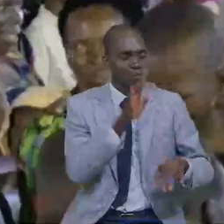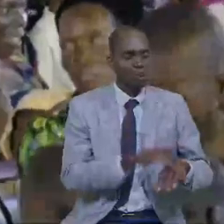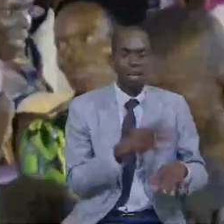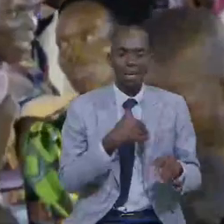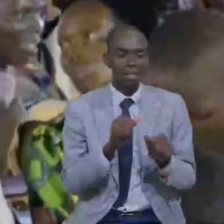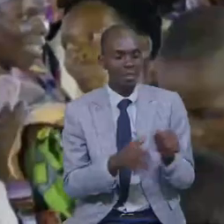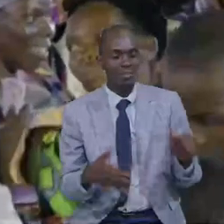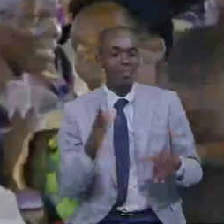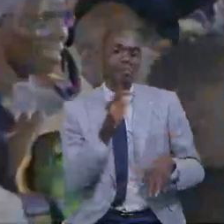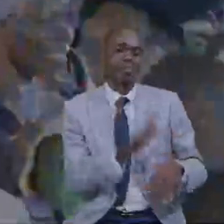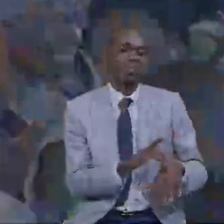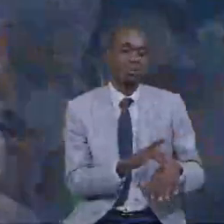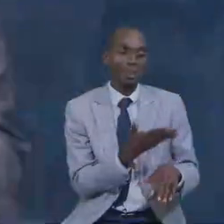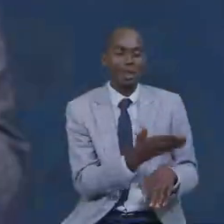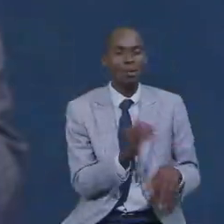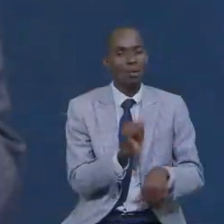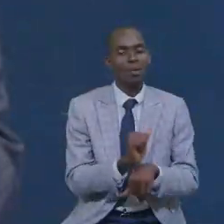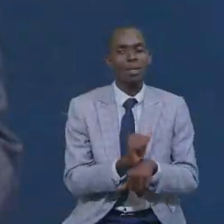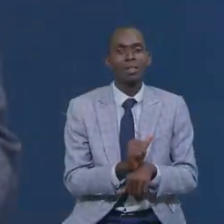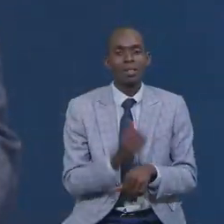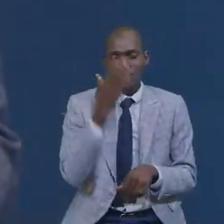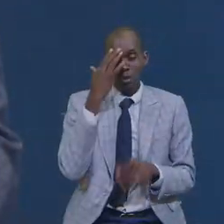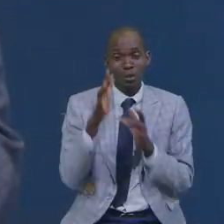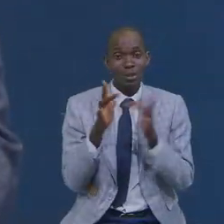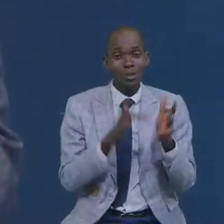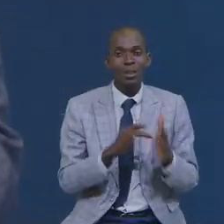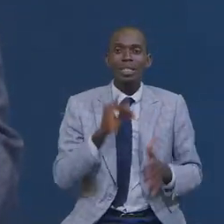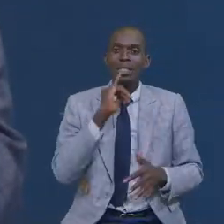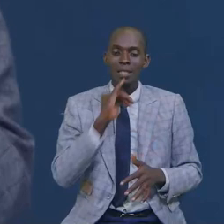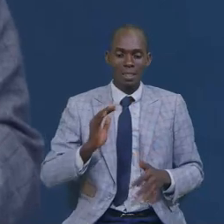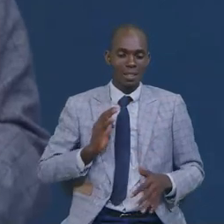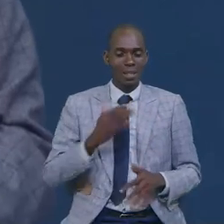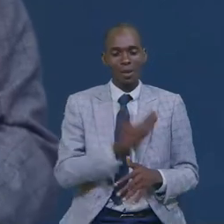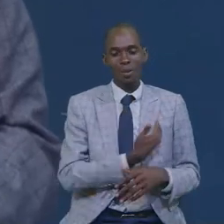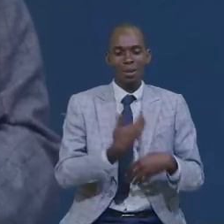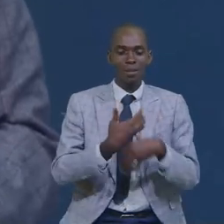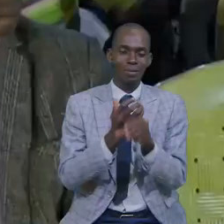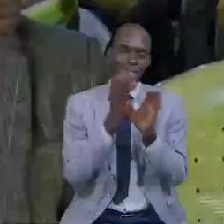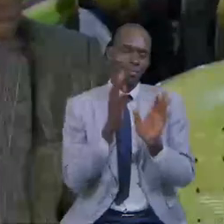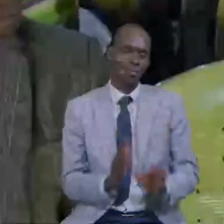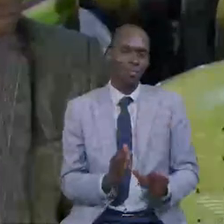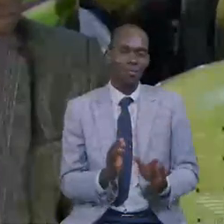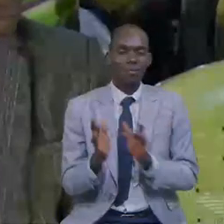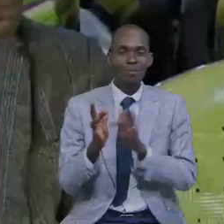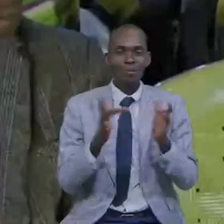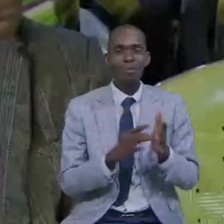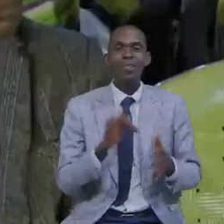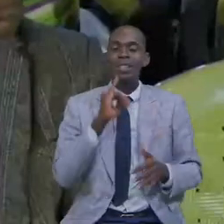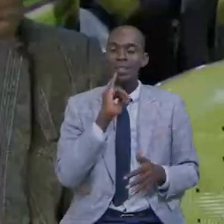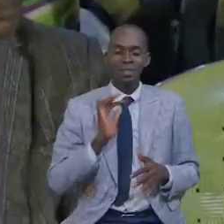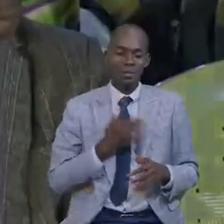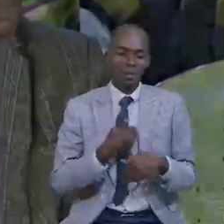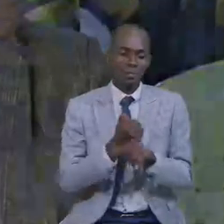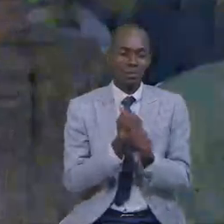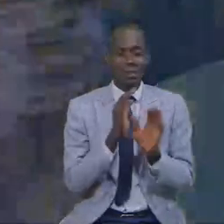et tout a marché Jésus est le fabricant Jésus est